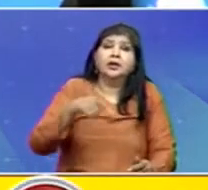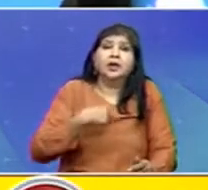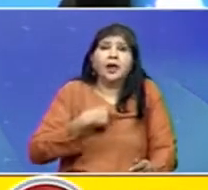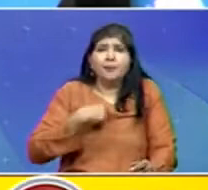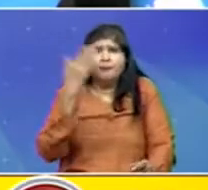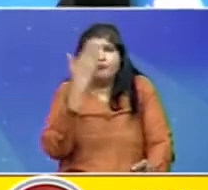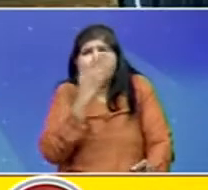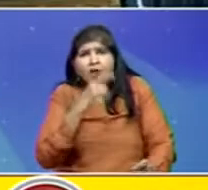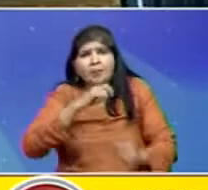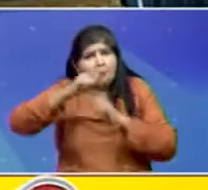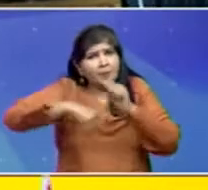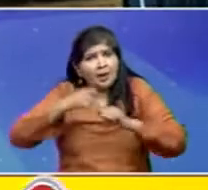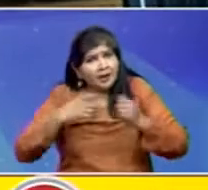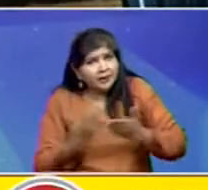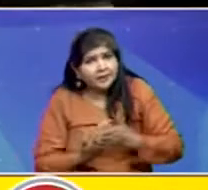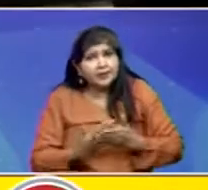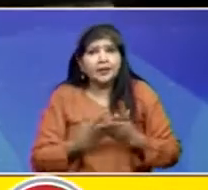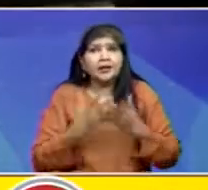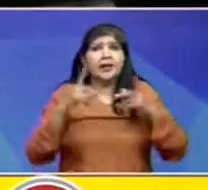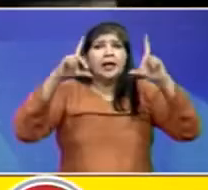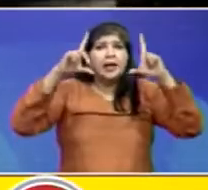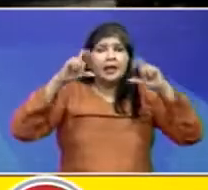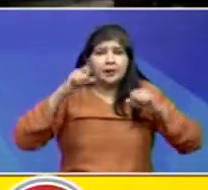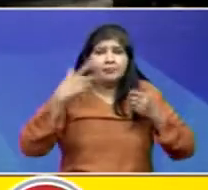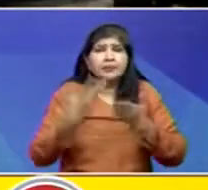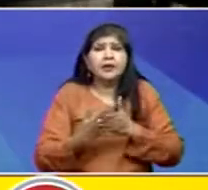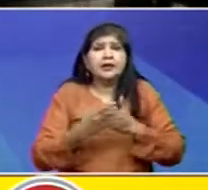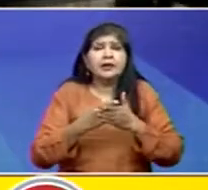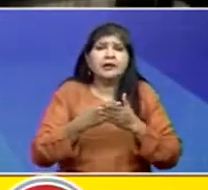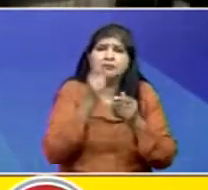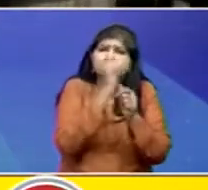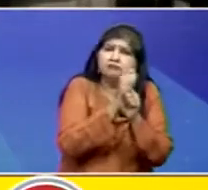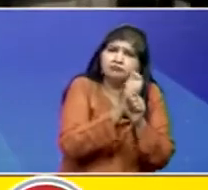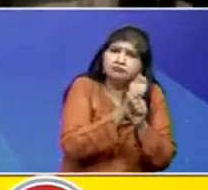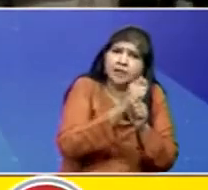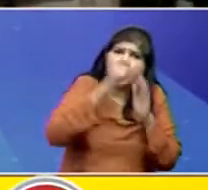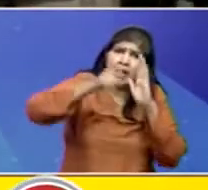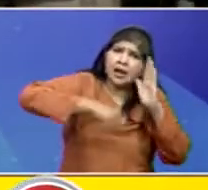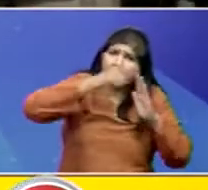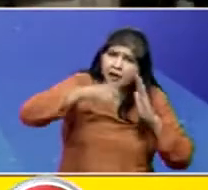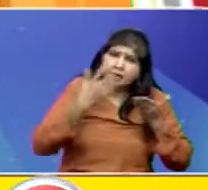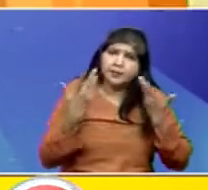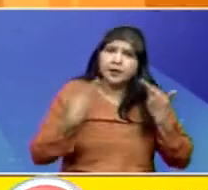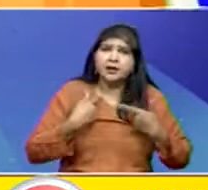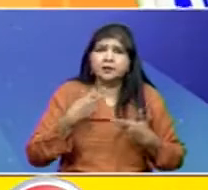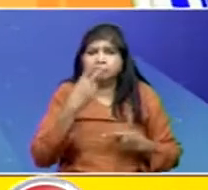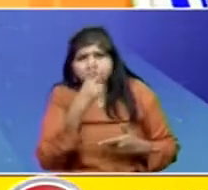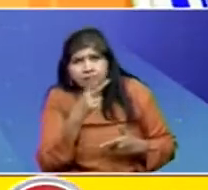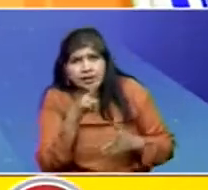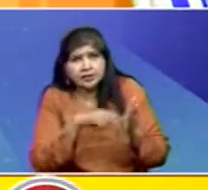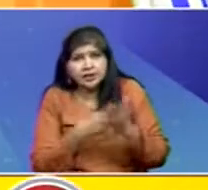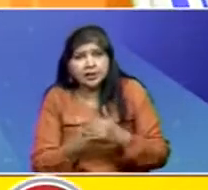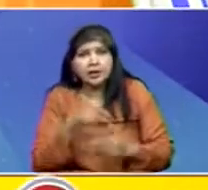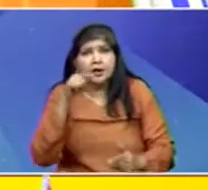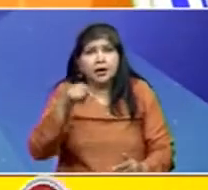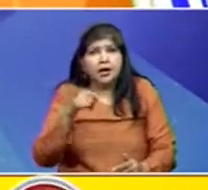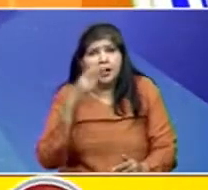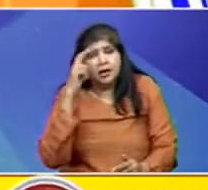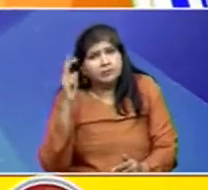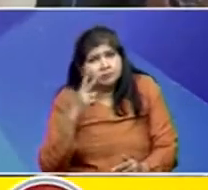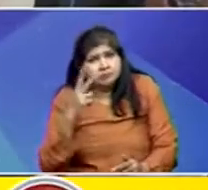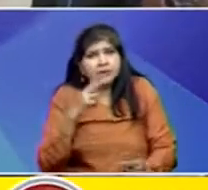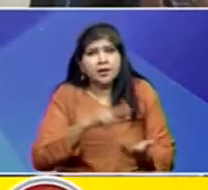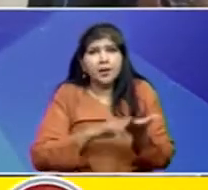बन सकते हैं, कैमेरा, एडिटिरिंग की बारिक्यों को भी देख सकते हैं अच्छा क्या आप ऐसे किसी